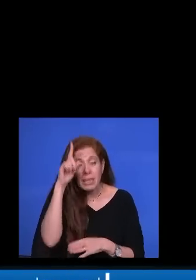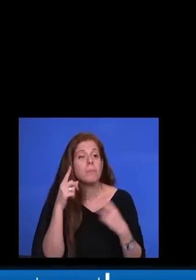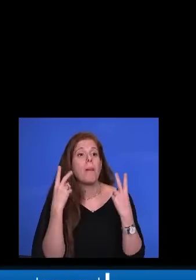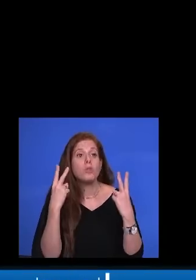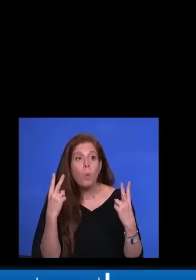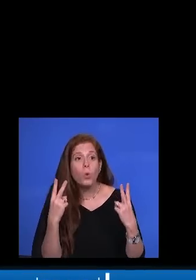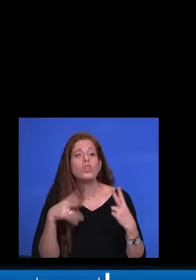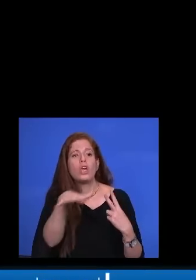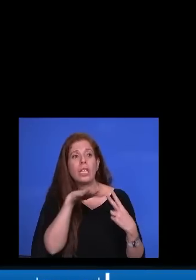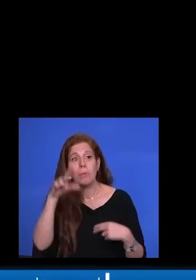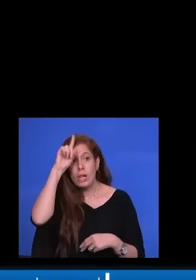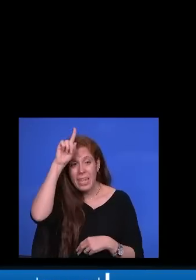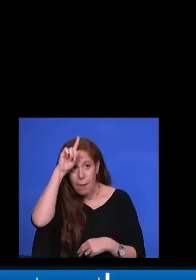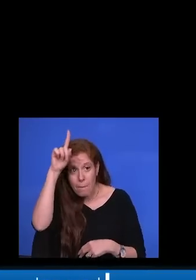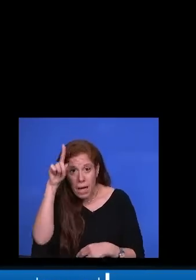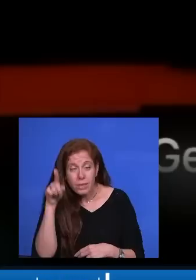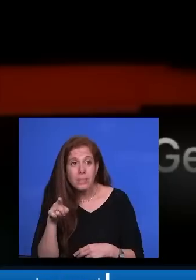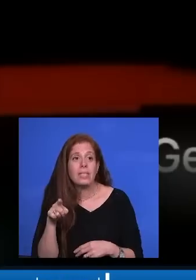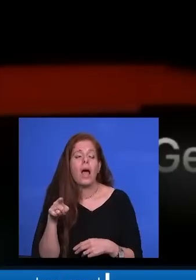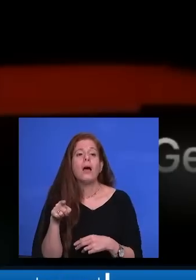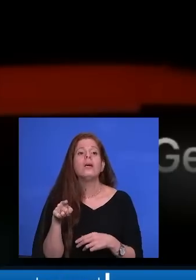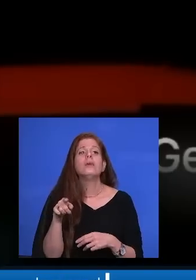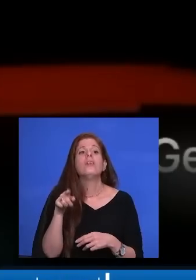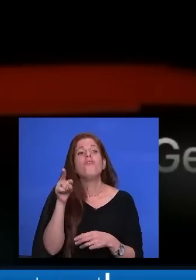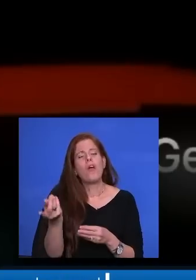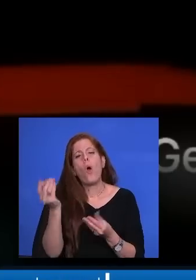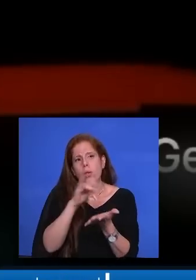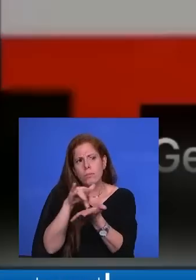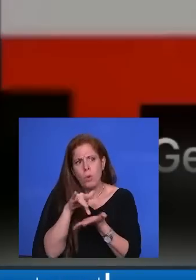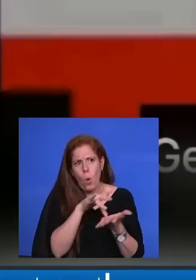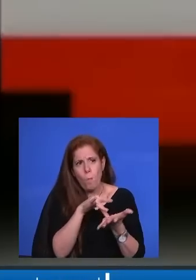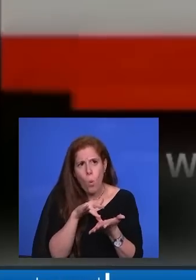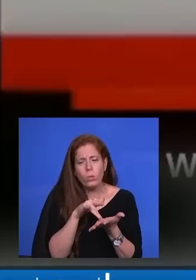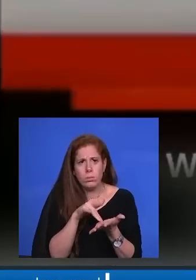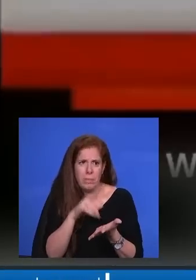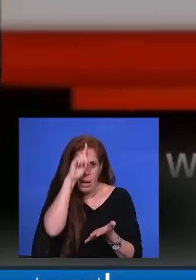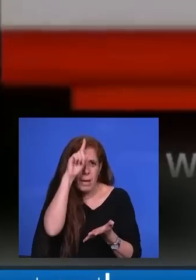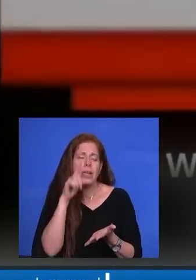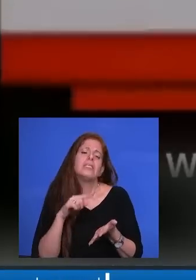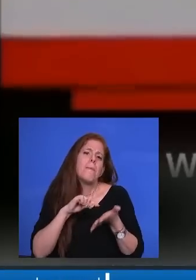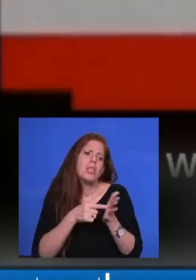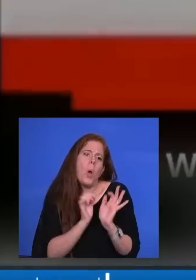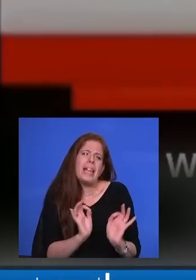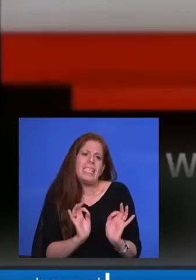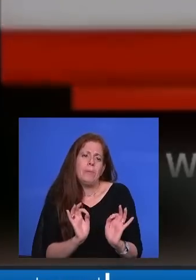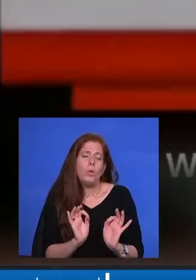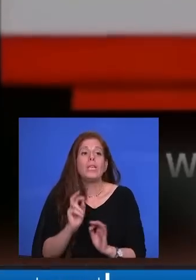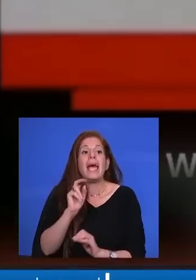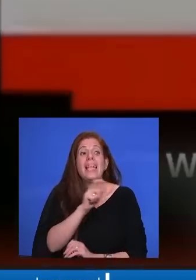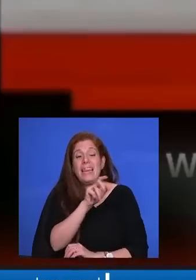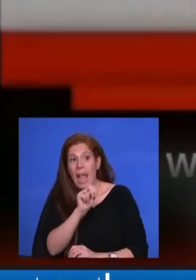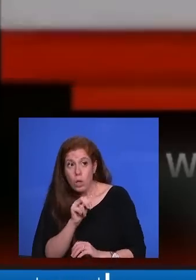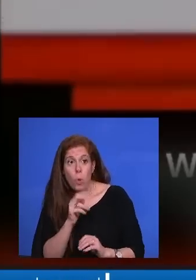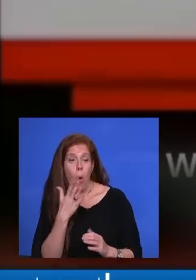יודעים שיטת טריטוריו גרמניה, ויינאי בזה ופרוצ'י אבייקטה, זקונמי צלמי. נאטו חוצ'ת פווייבת תק חיטרום אוברסם